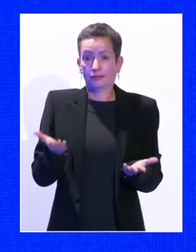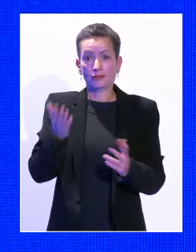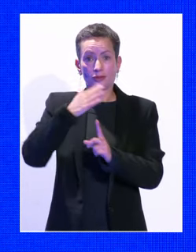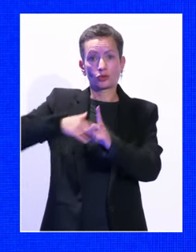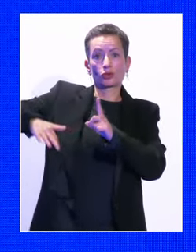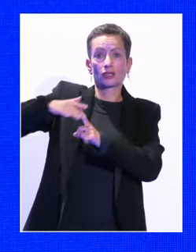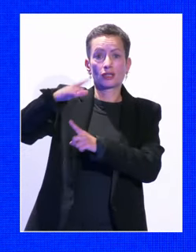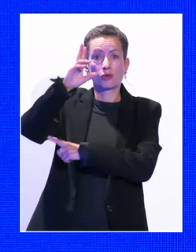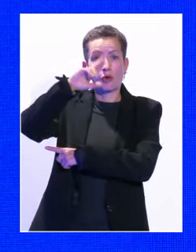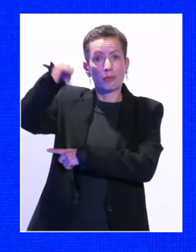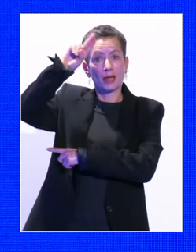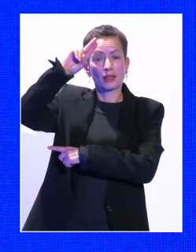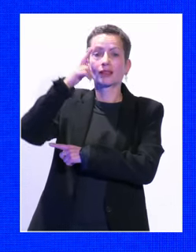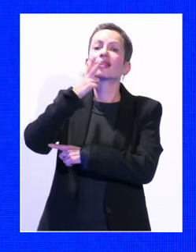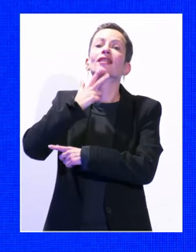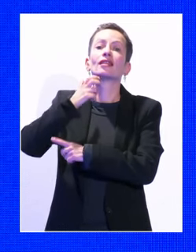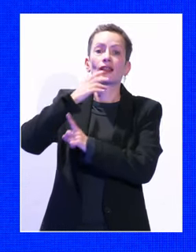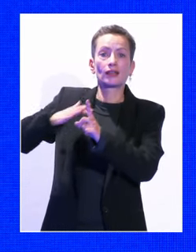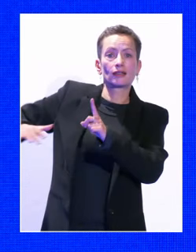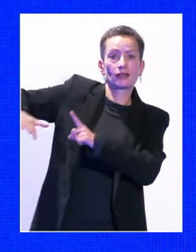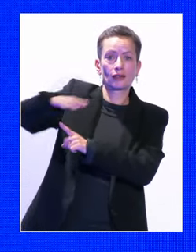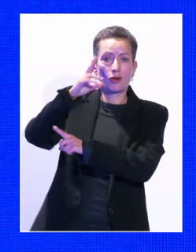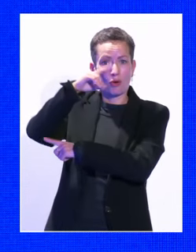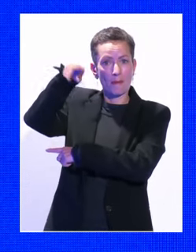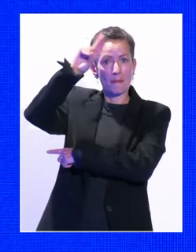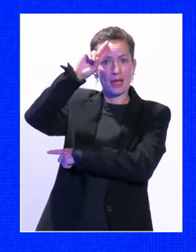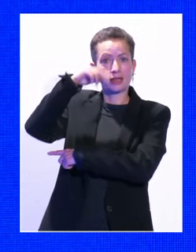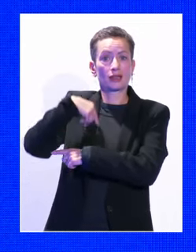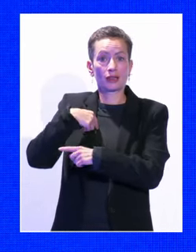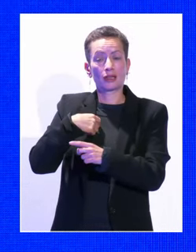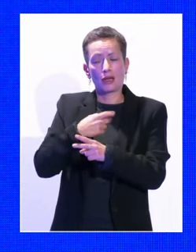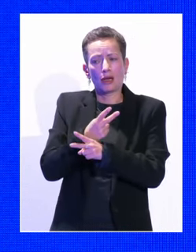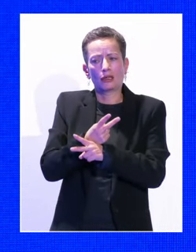et cette civilisation européenne, que nous sommes mortels.